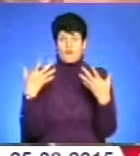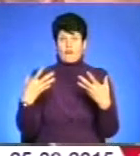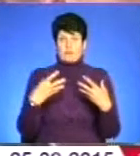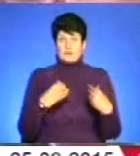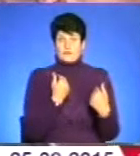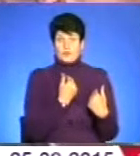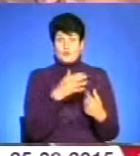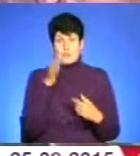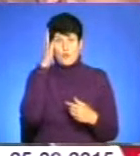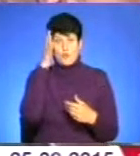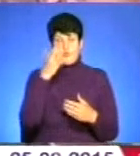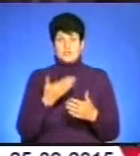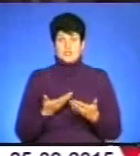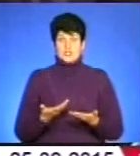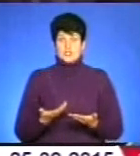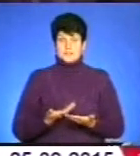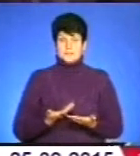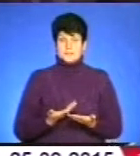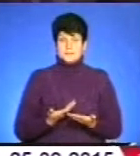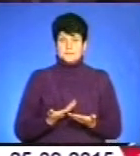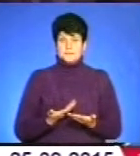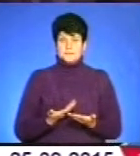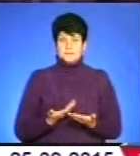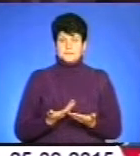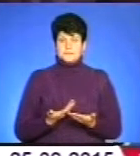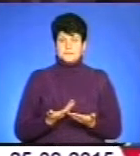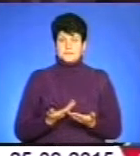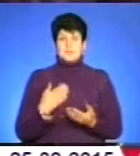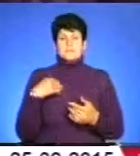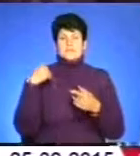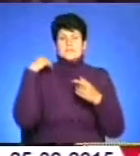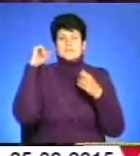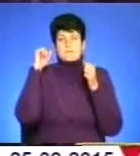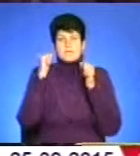науковому житті. Він мені запам'ятався такою